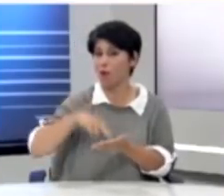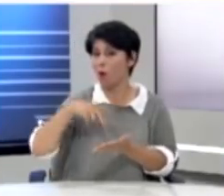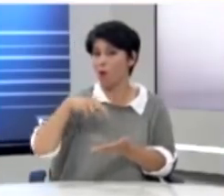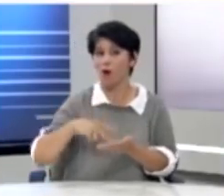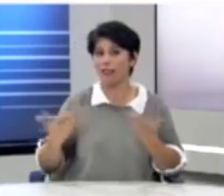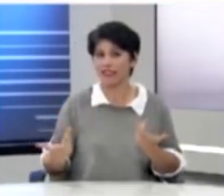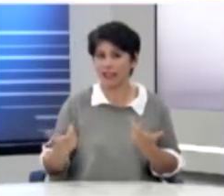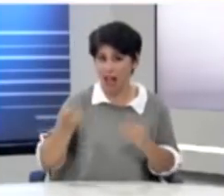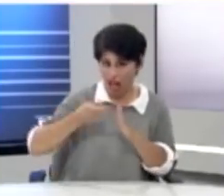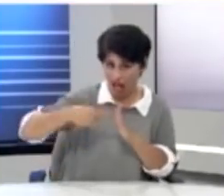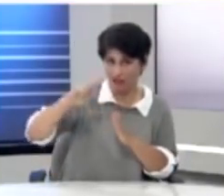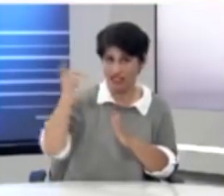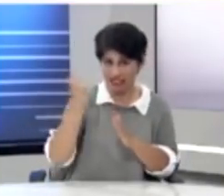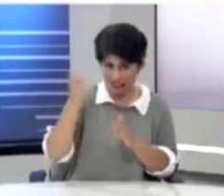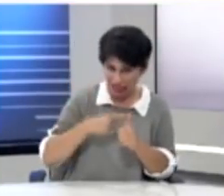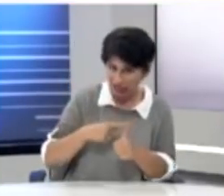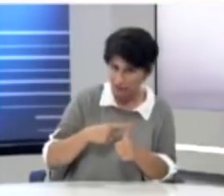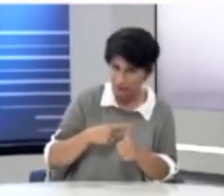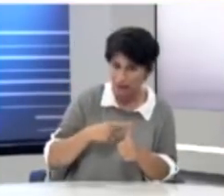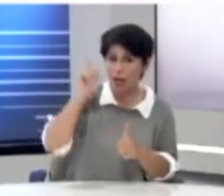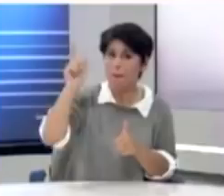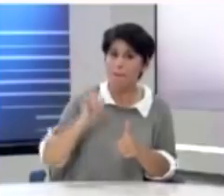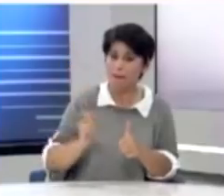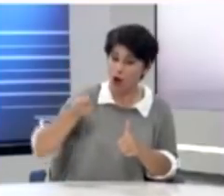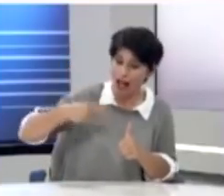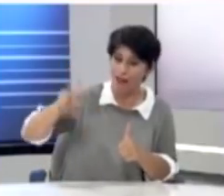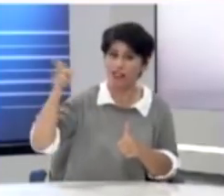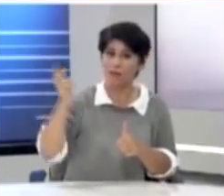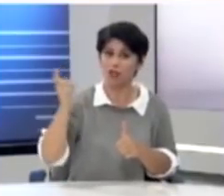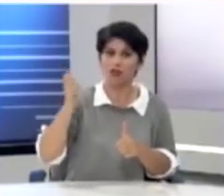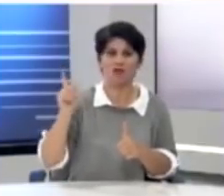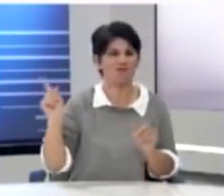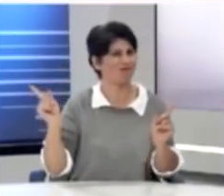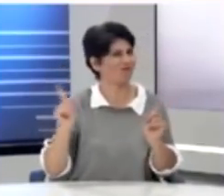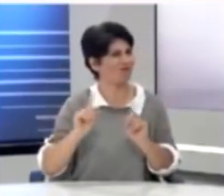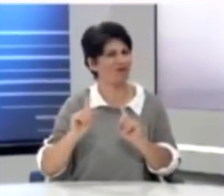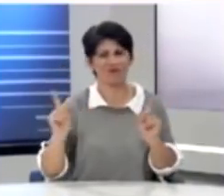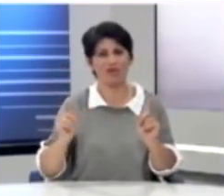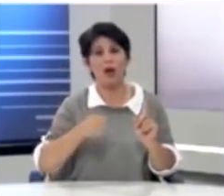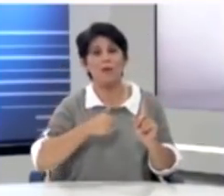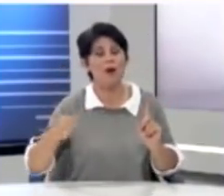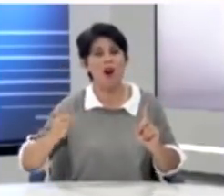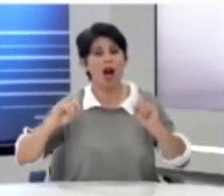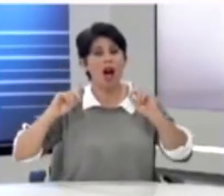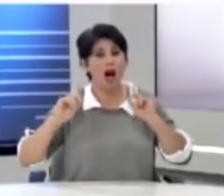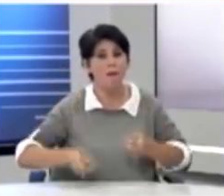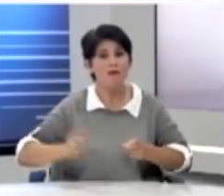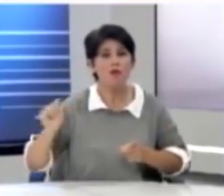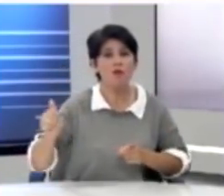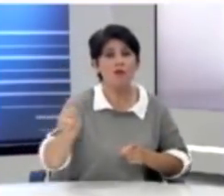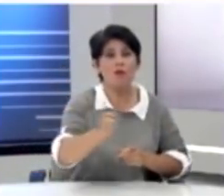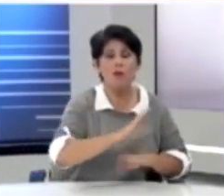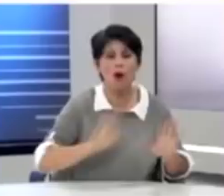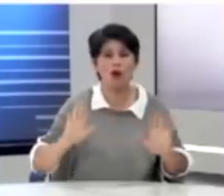ανεβάζετε τις συντάξεις? Μήπως ανεβάζετε τους μισθούς? Όχι, απλά αποφασίσατε πως